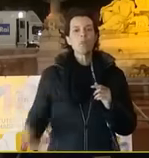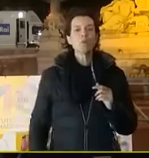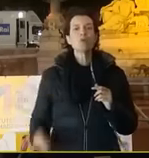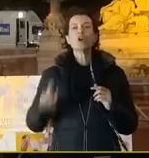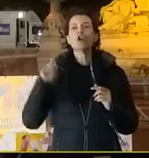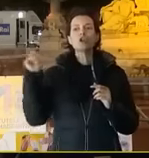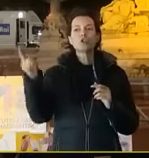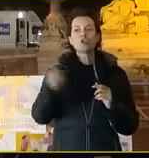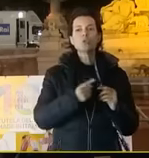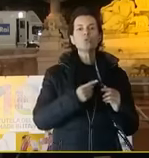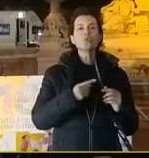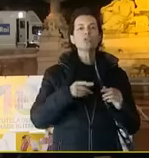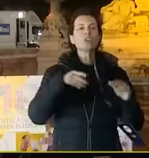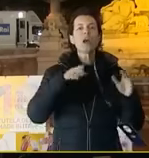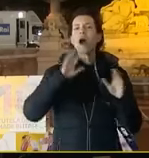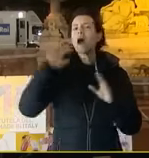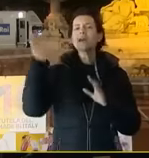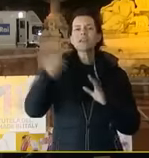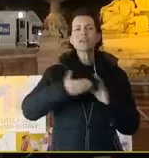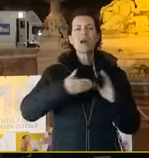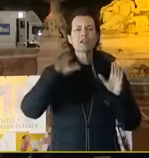tutti.